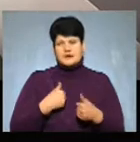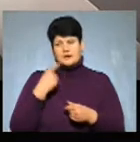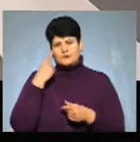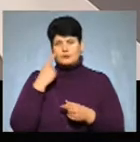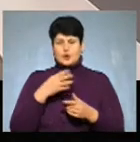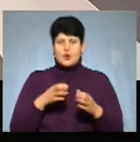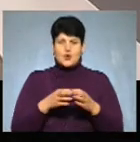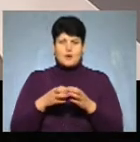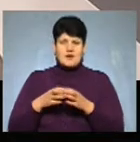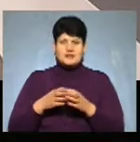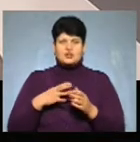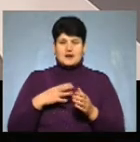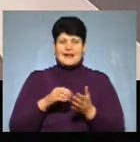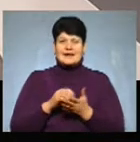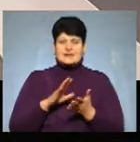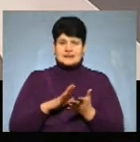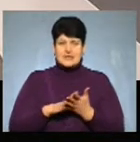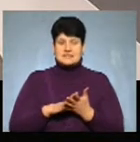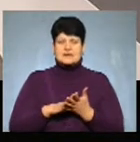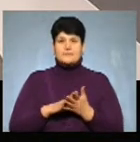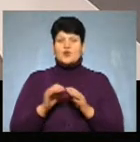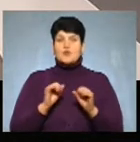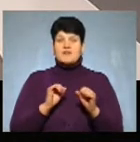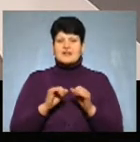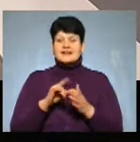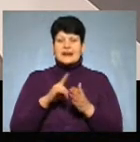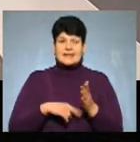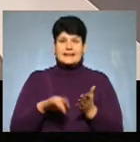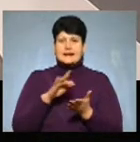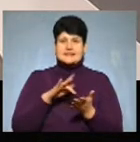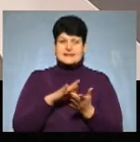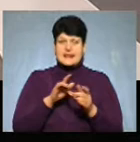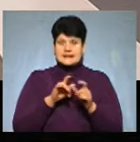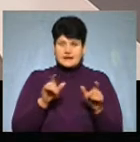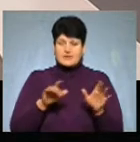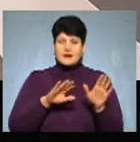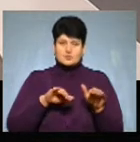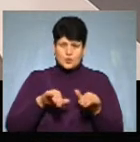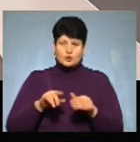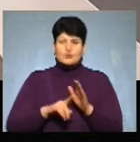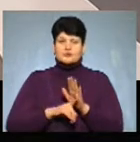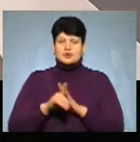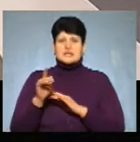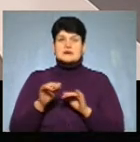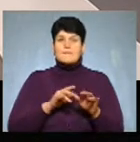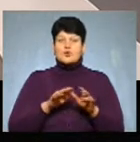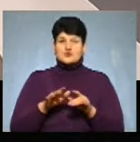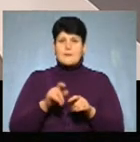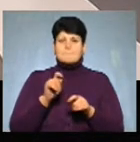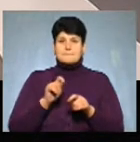громади чекають реєстрації єпархіальних управлінь як релігійних центрів, і вже згодом розпочнеться